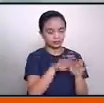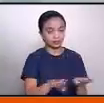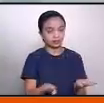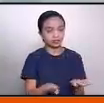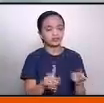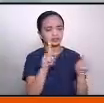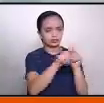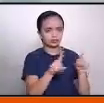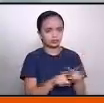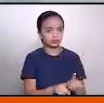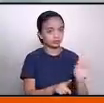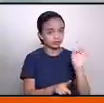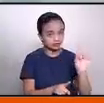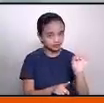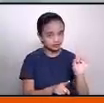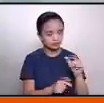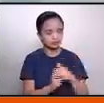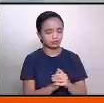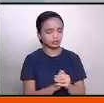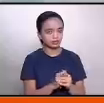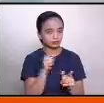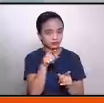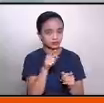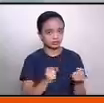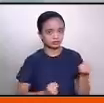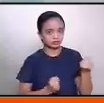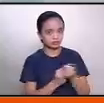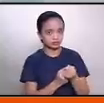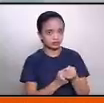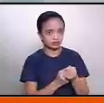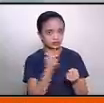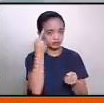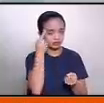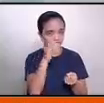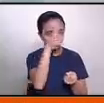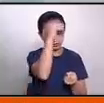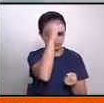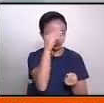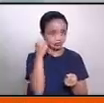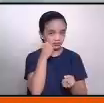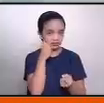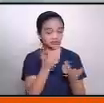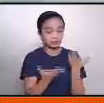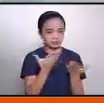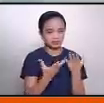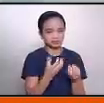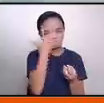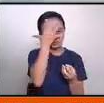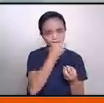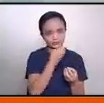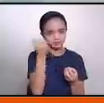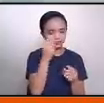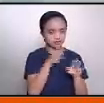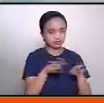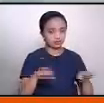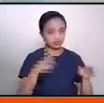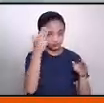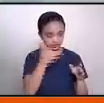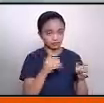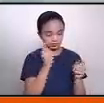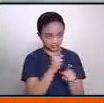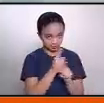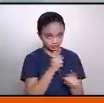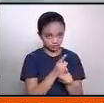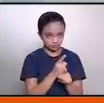sir, sa halip, sir, na i-suporta mo yung mga pera sa mga lalaki at babae mo, siguro sir, mas maganda kung sa anak mo dahil laman at dugo mo ito, sir. Di